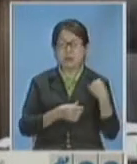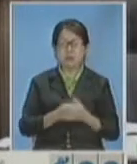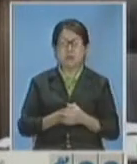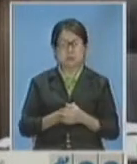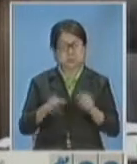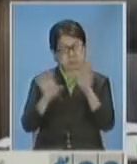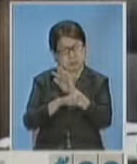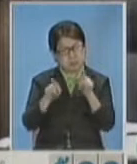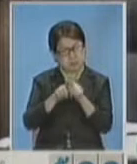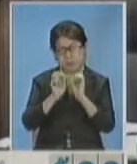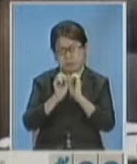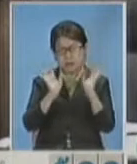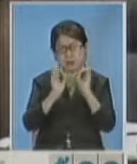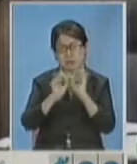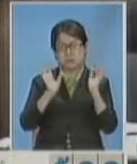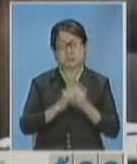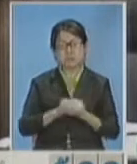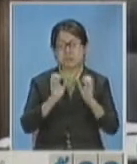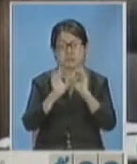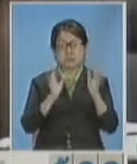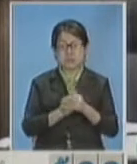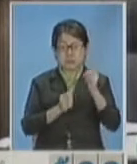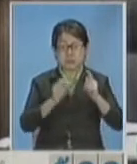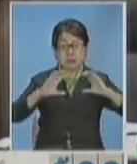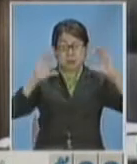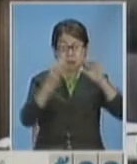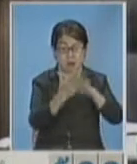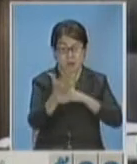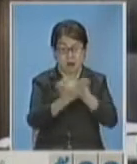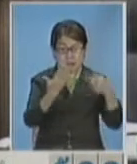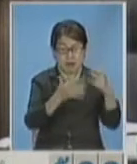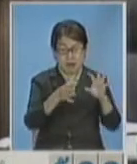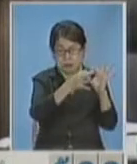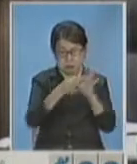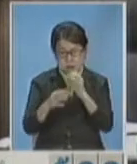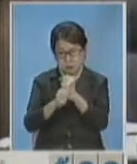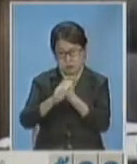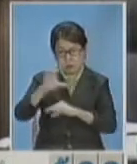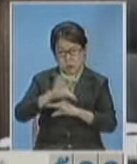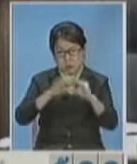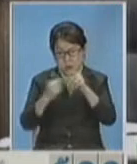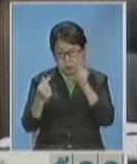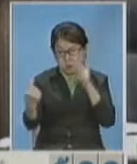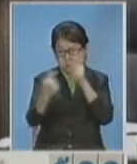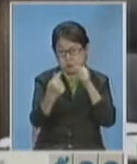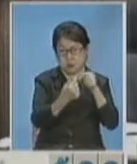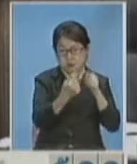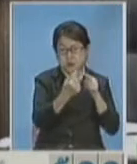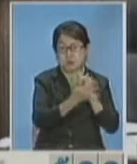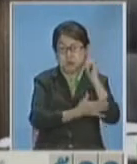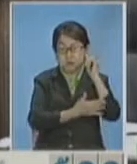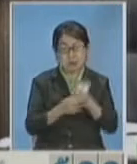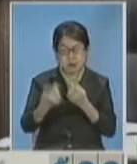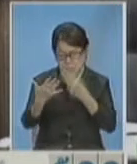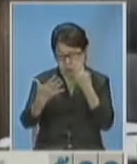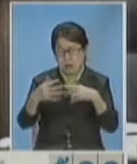อบโจทย์ประเทศไทยค่ะไม่ตอบโจทย์นโยบายของรัฐบาลเองนะคะดิฉันเห็นด้วยบางเรื่องนะคะ